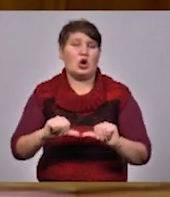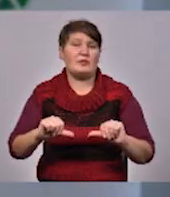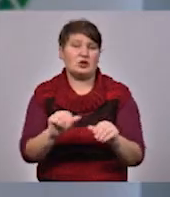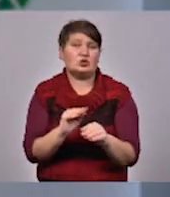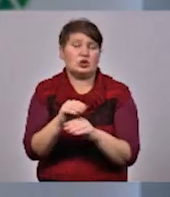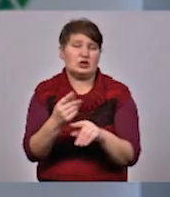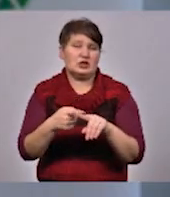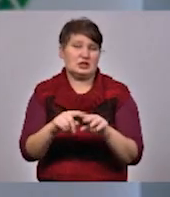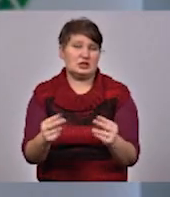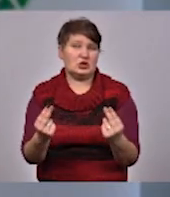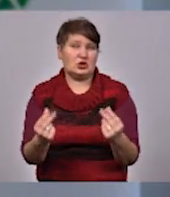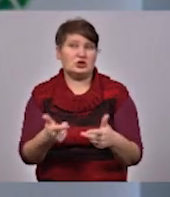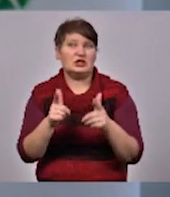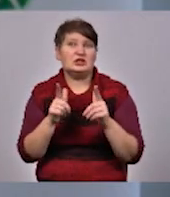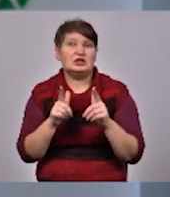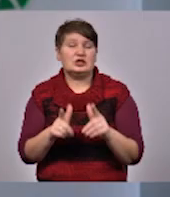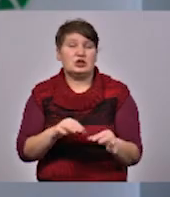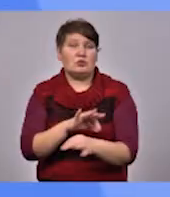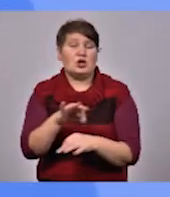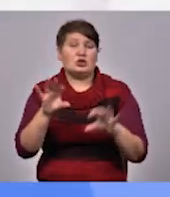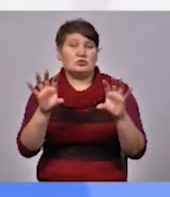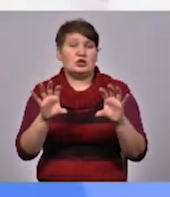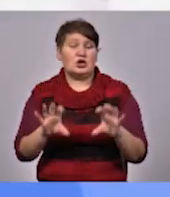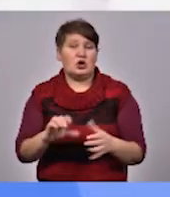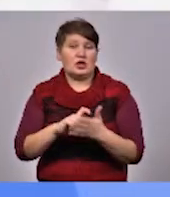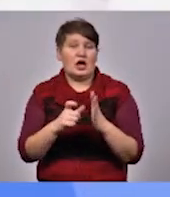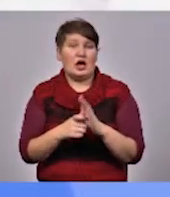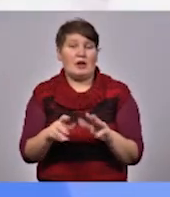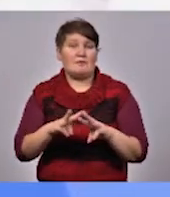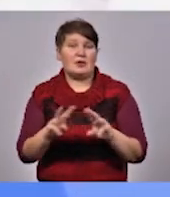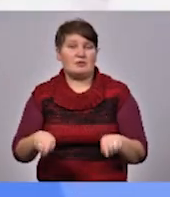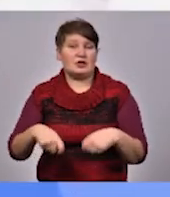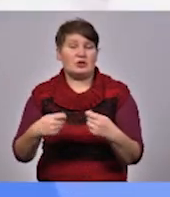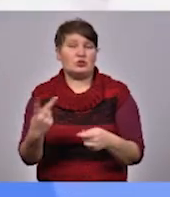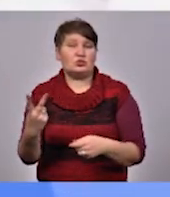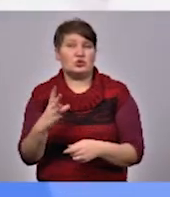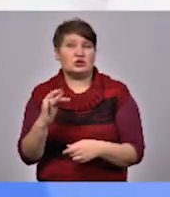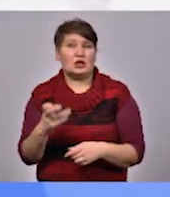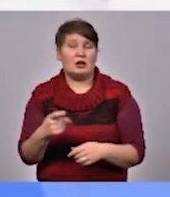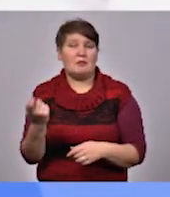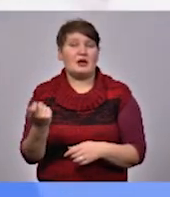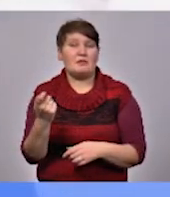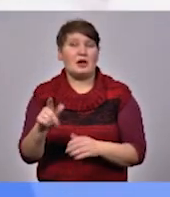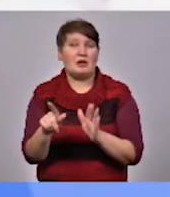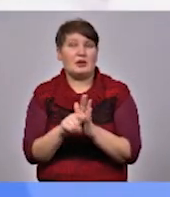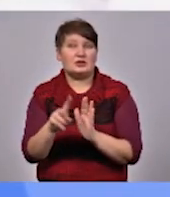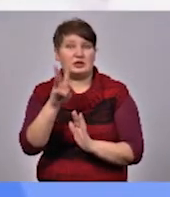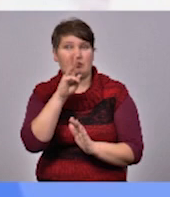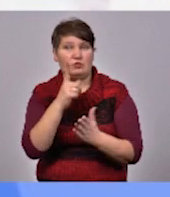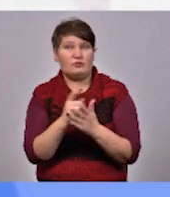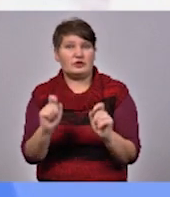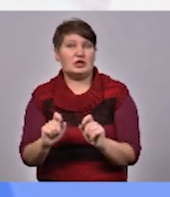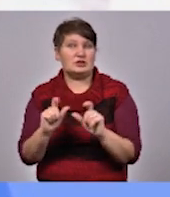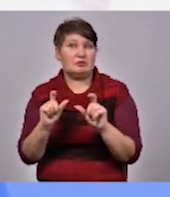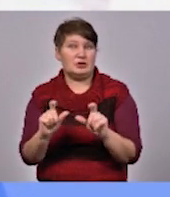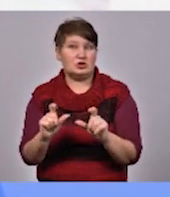кошти. Згідно із проєктом закону, який Кабмін передав до другого читання, мінімальна пенсія та заробітна плата наступного року має